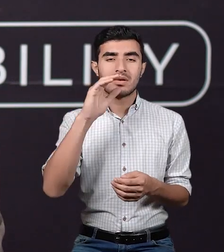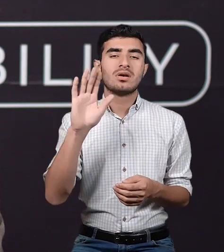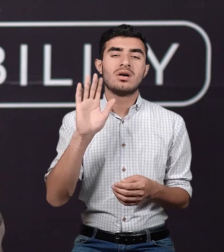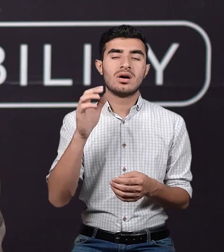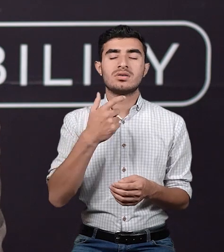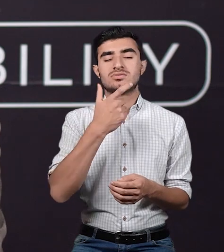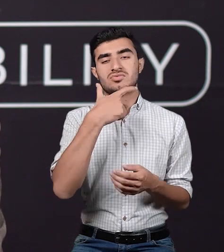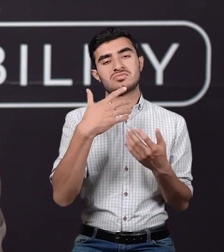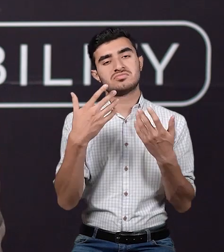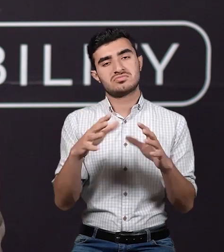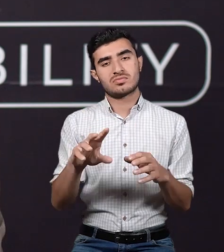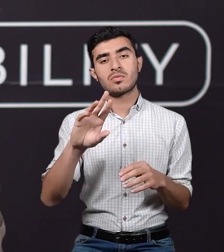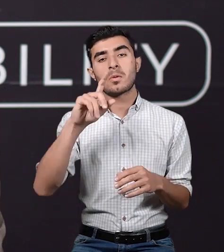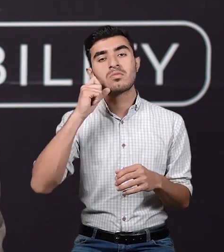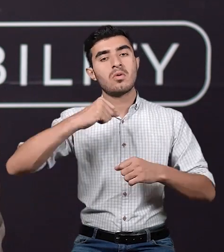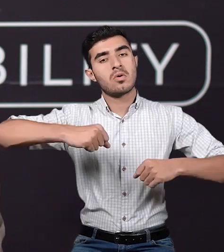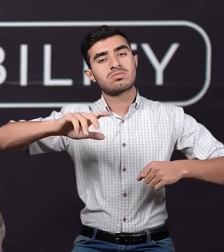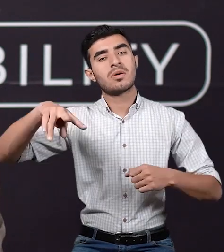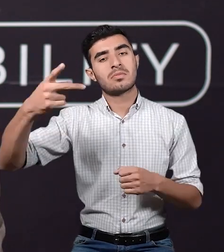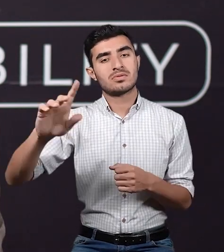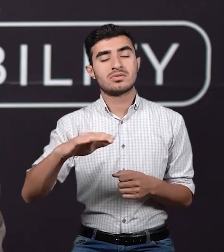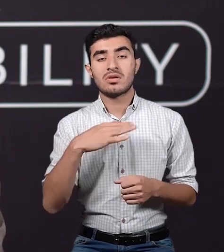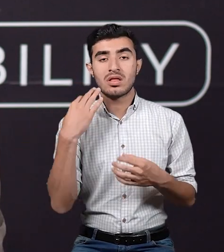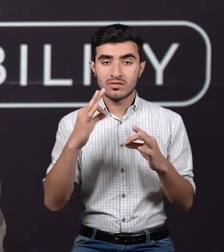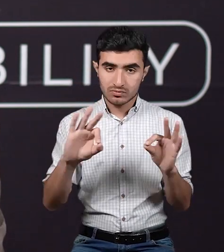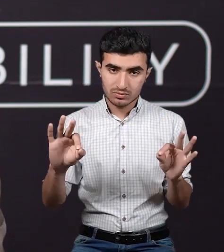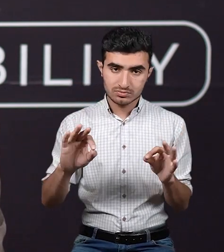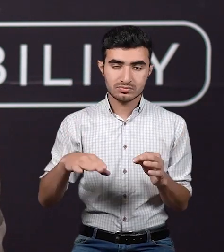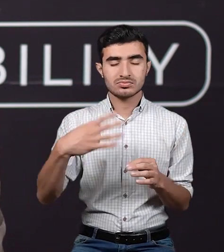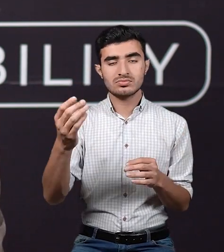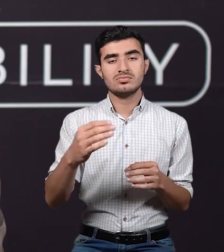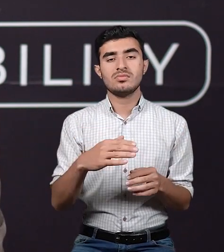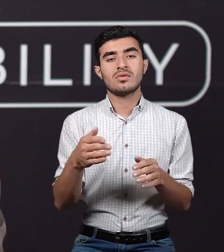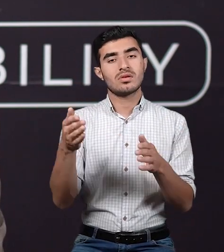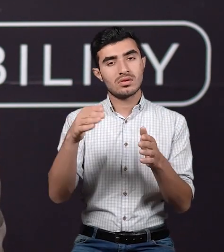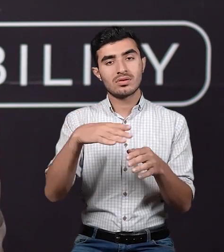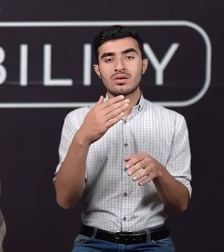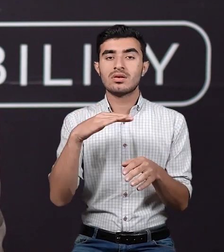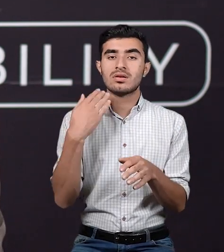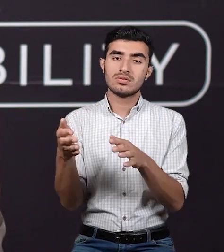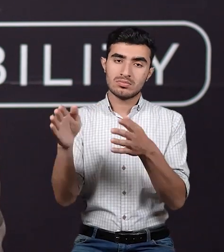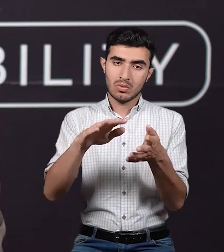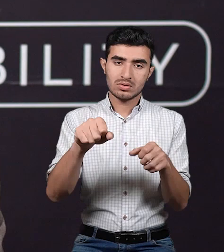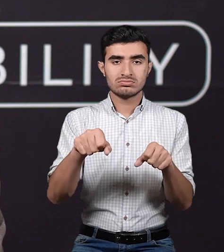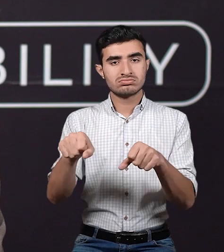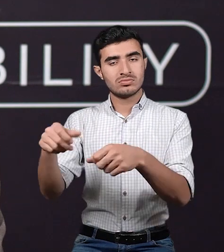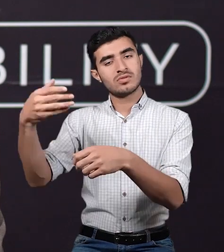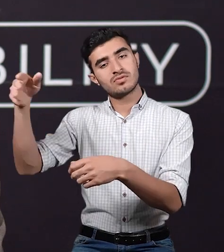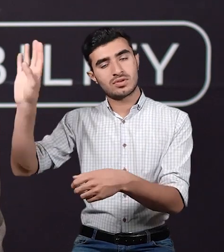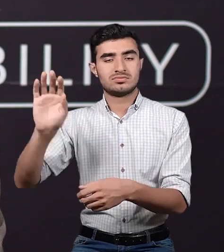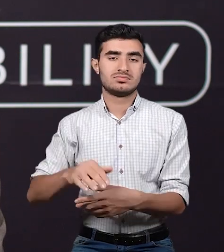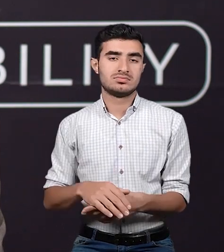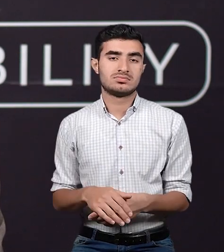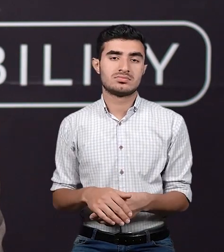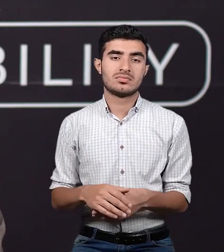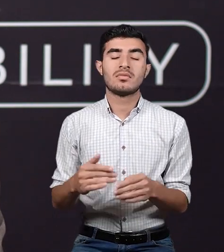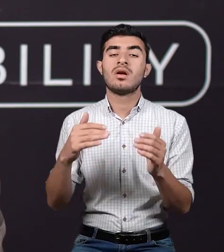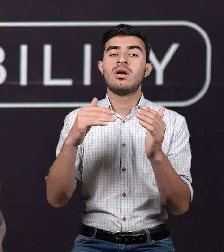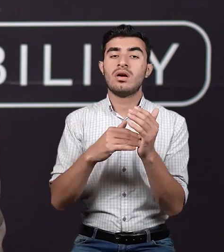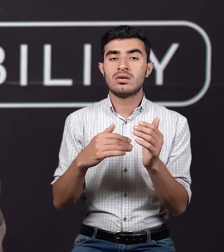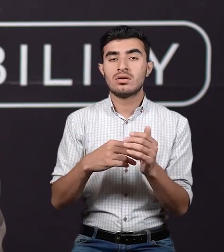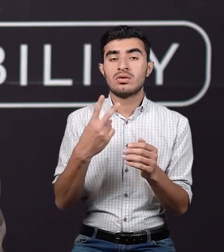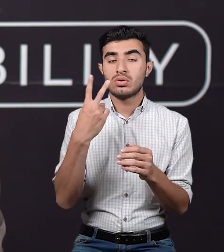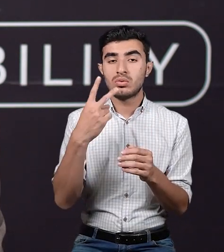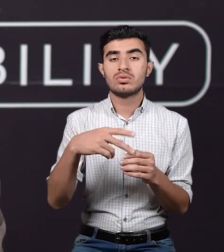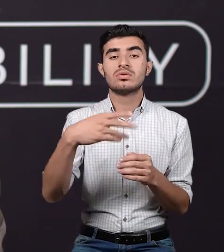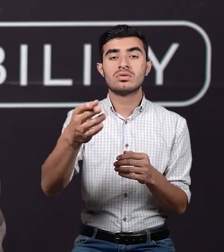بعد اس کی ڈیڈ باڈی بھی شفٹ کر دی گئی، اور اب بوڑھے مریض کے سامنے والے بیڈ پر بے سدھ پڑے